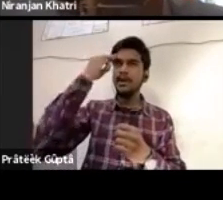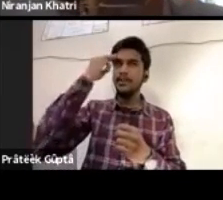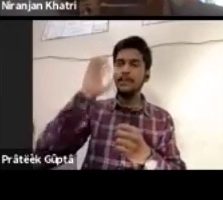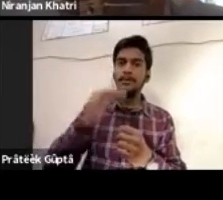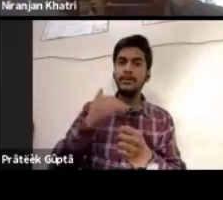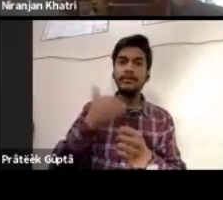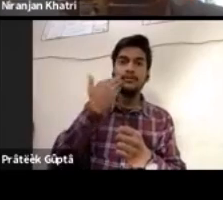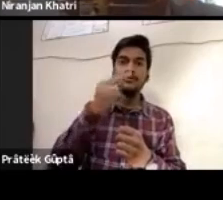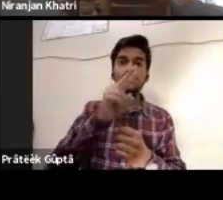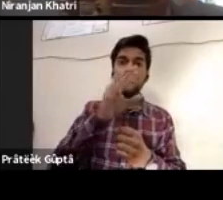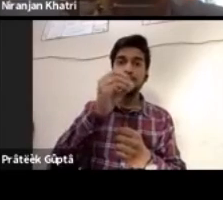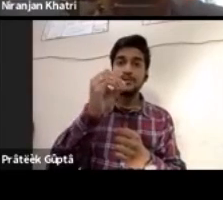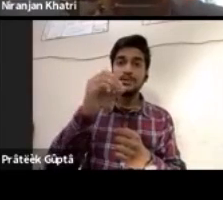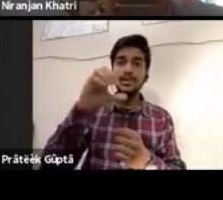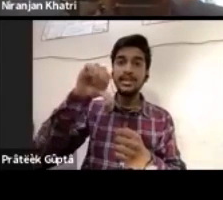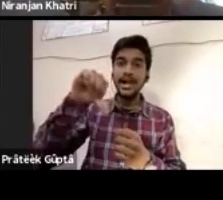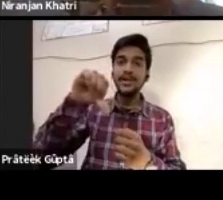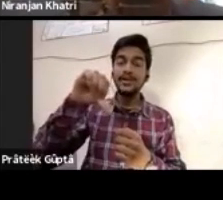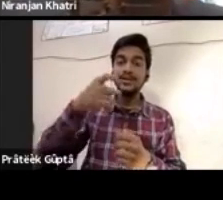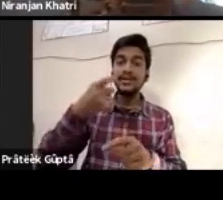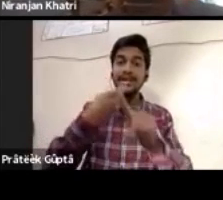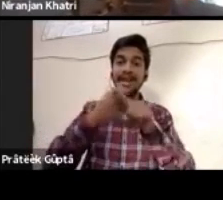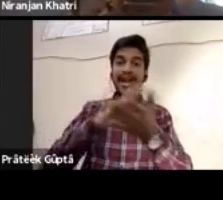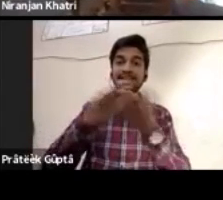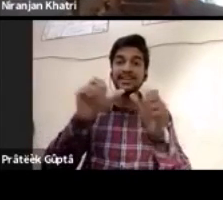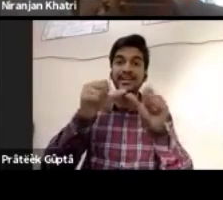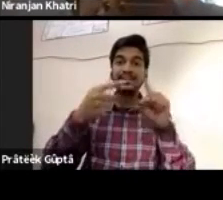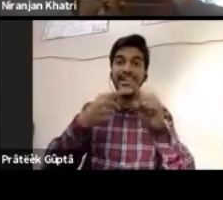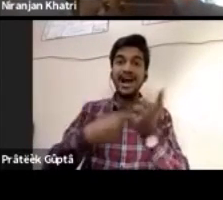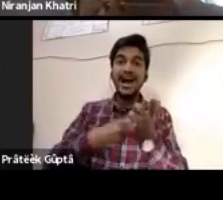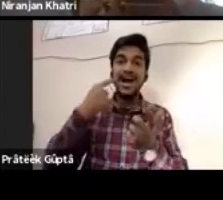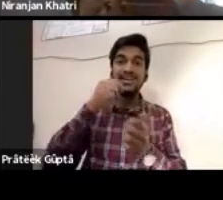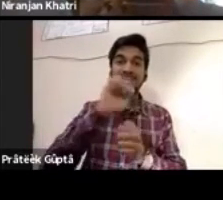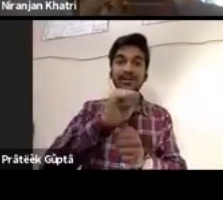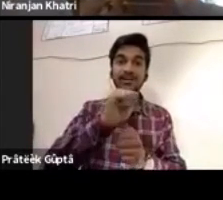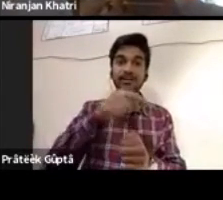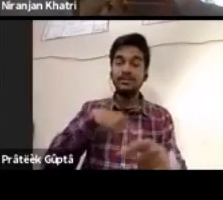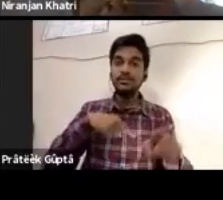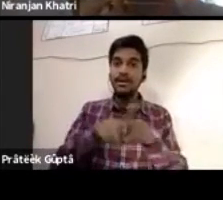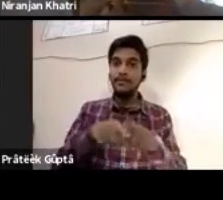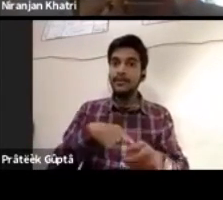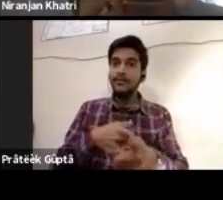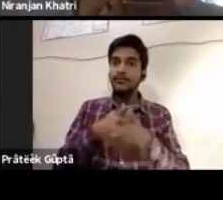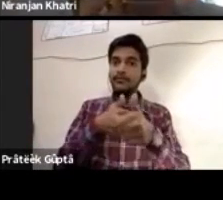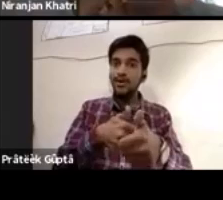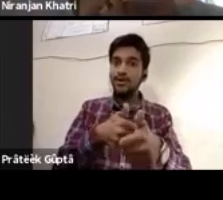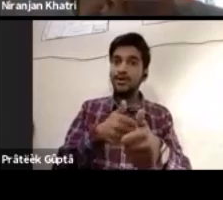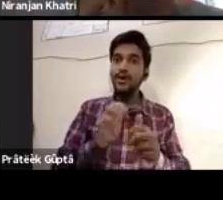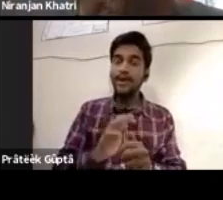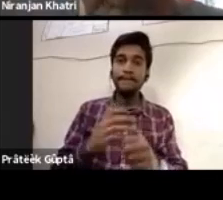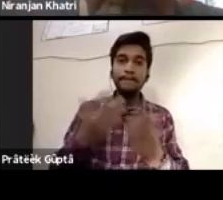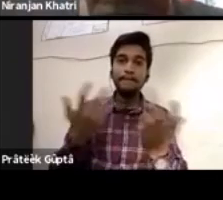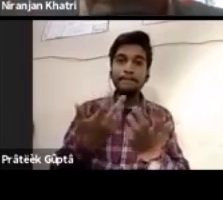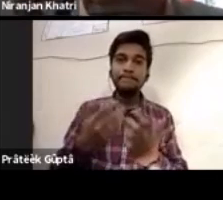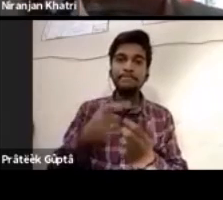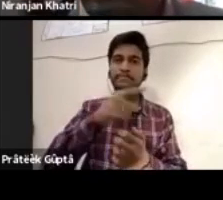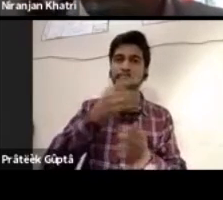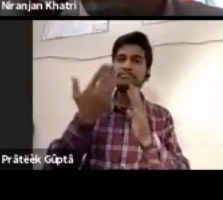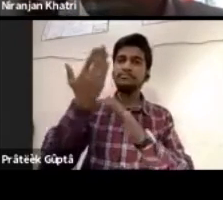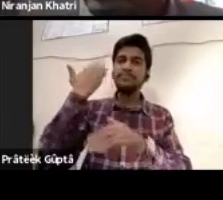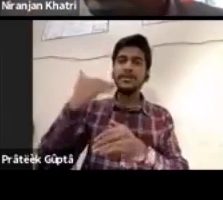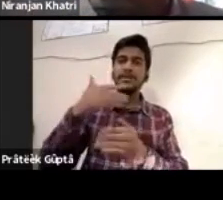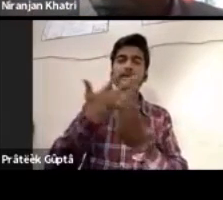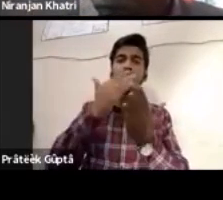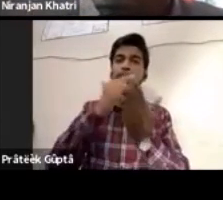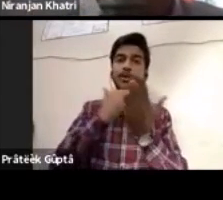जो कॉन्टेक्ट डायरी था खत्री जी का, वो मैंने बड़ा सदुपयोग किया। उन्होंने उस समय, बिकॉज जैसे क्या होता है ना कि जब आप कोई प्रोग्राम